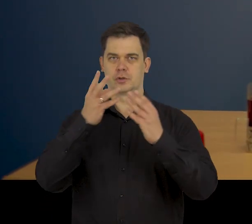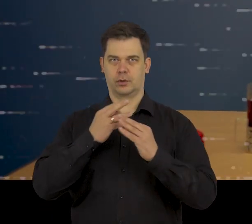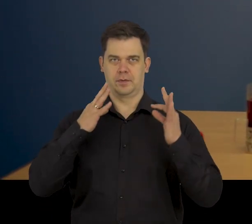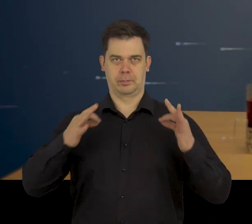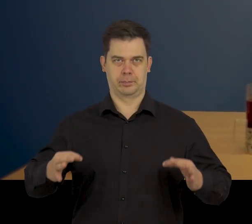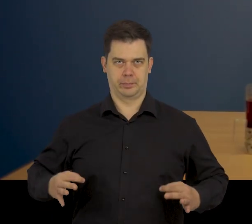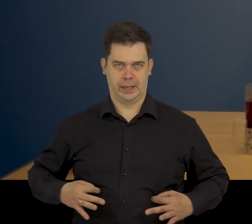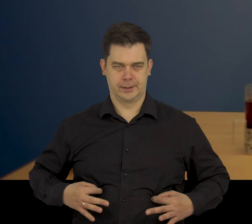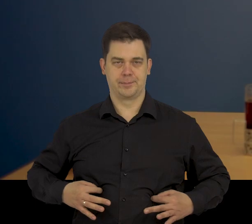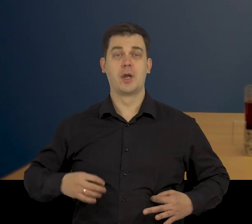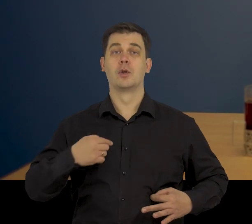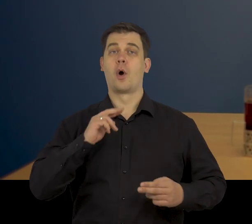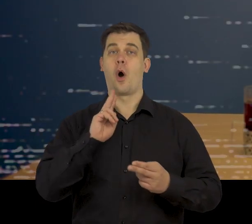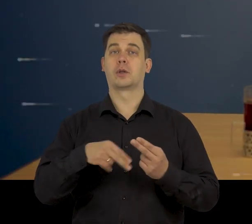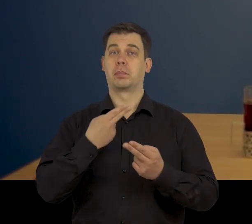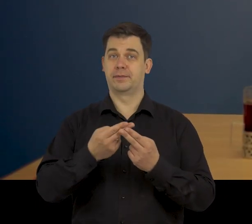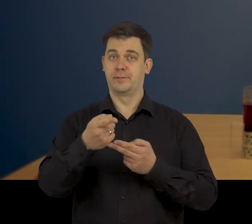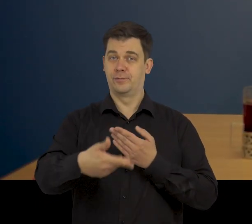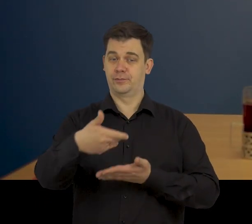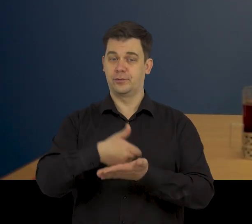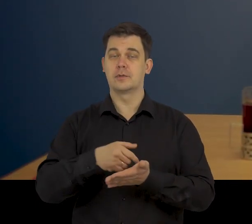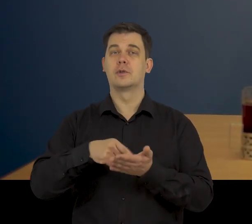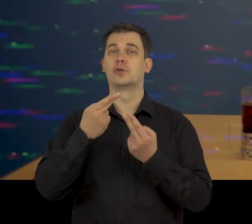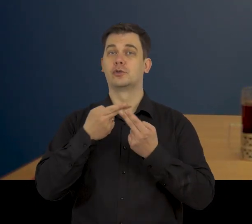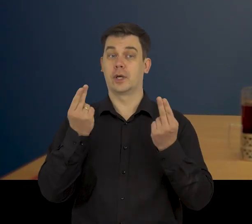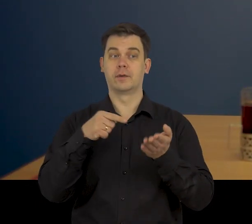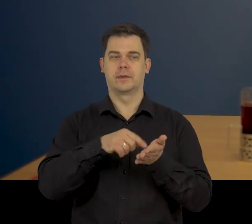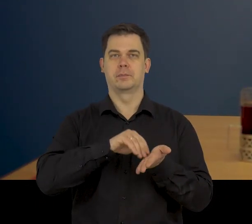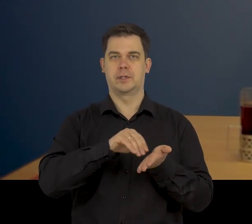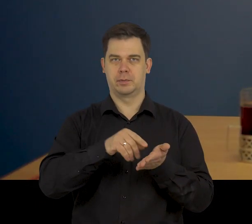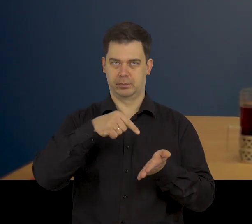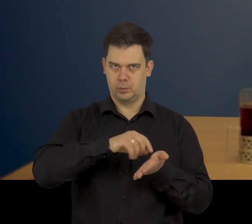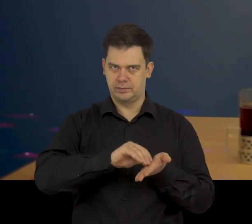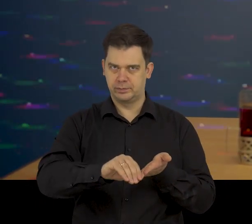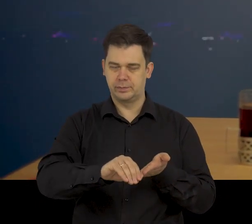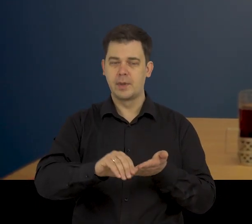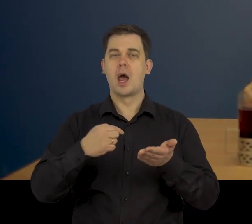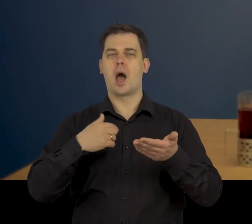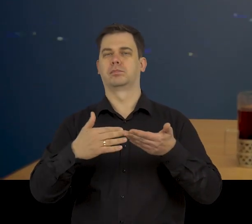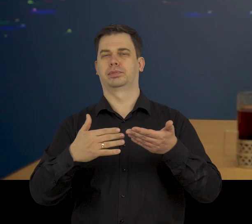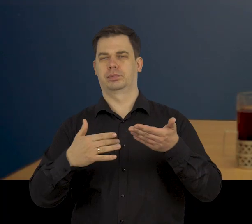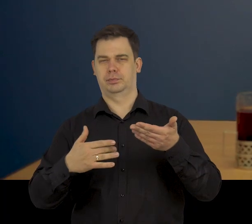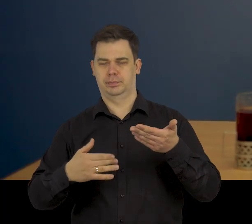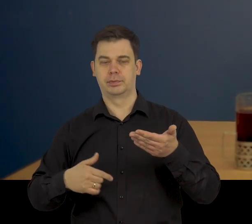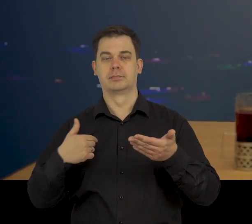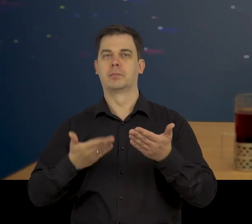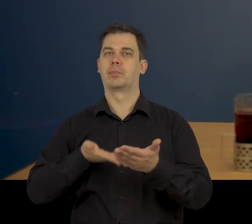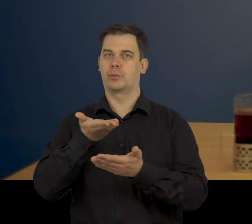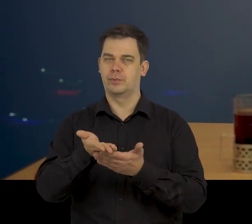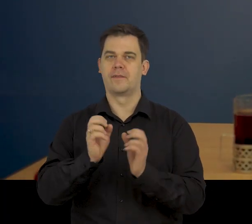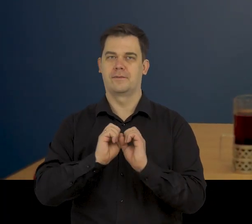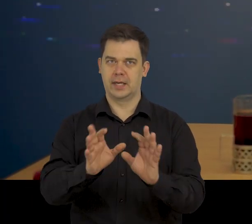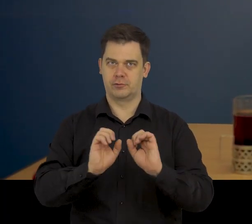Szanowny Panie, w odpowiedzi na Pana wniosek z dnia określonego w piśmie niżej przedstawiam niniejsze